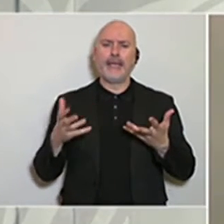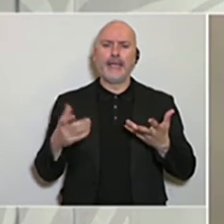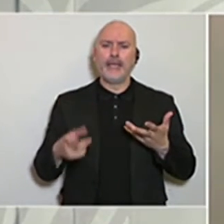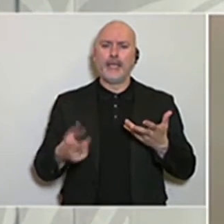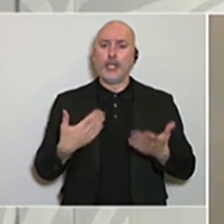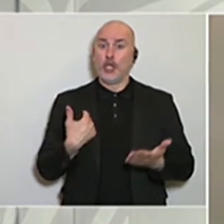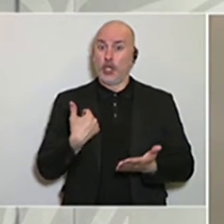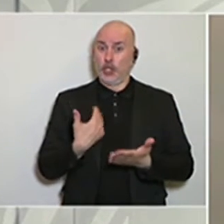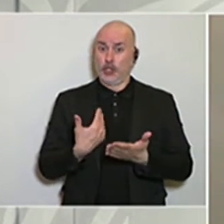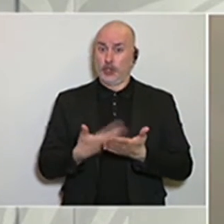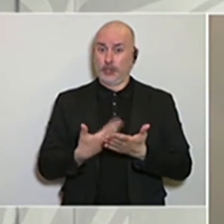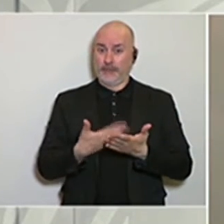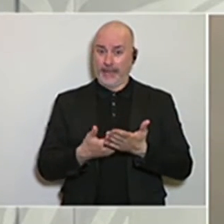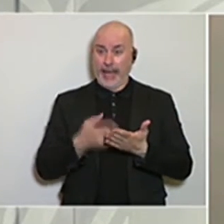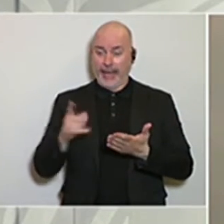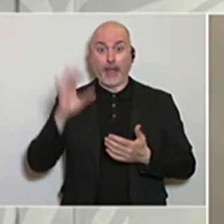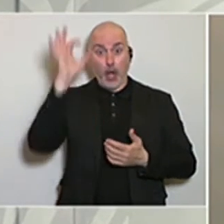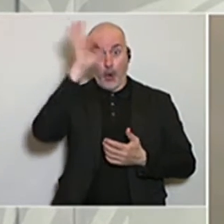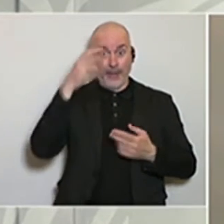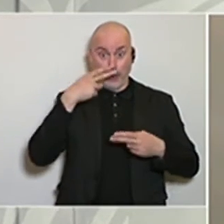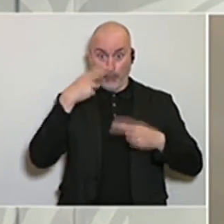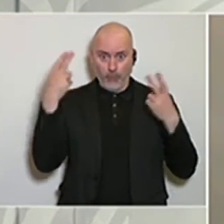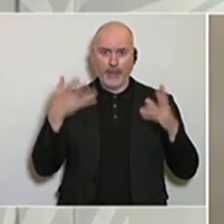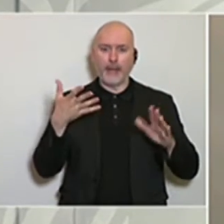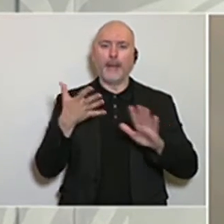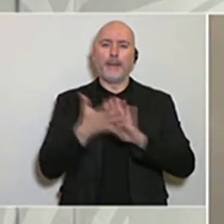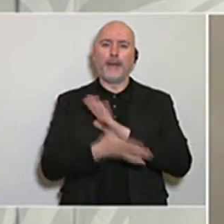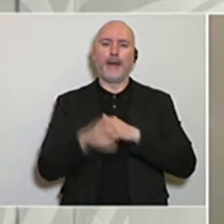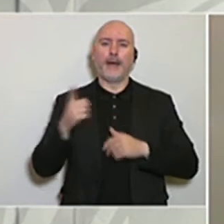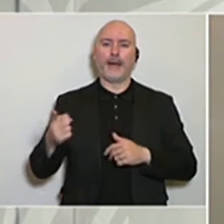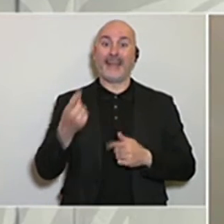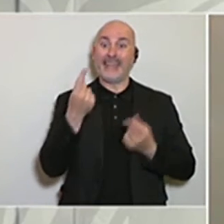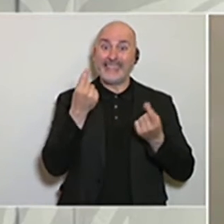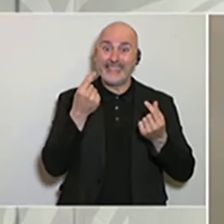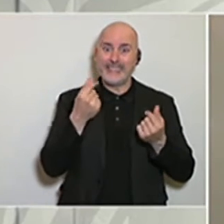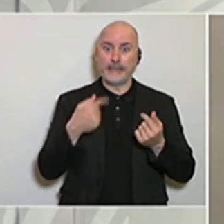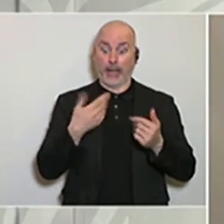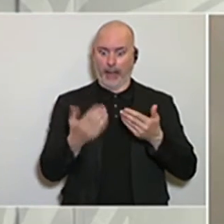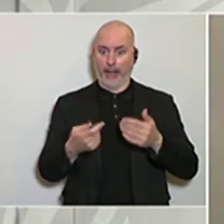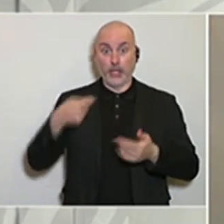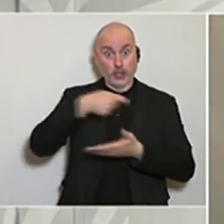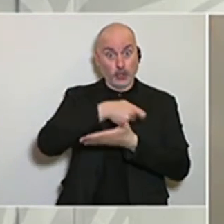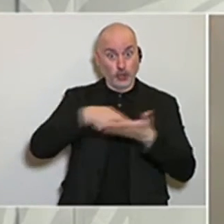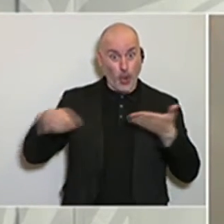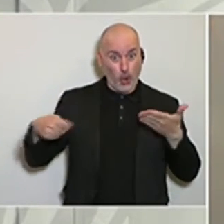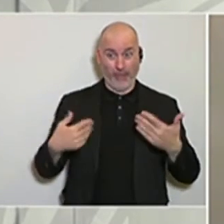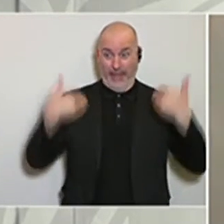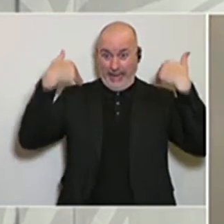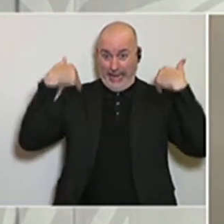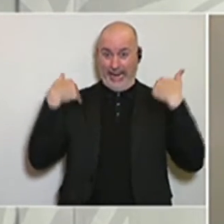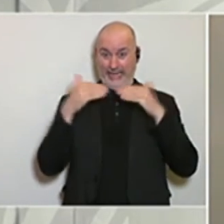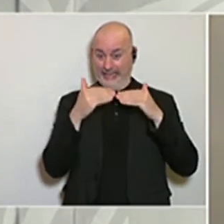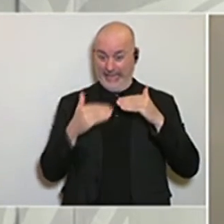no sé com pensen justificar davant l'opinió pública el fet que hagin posat el sou dels alts càrrecs un 2%.